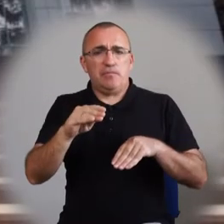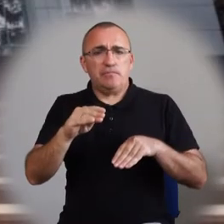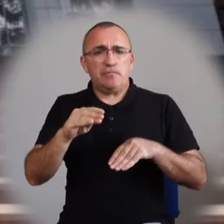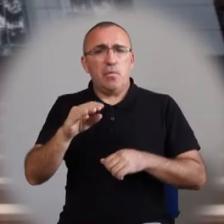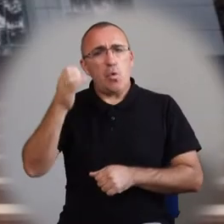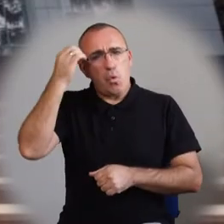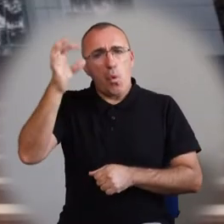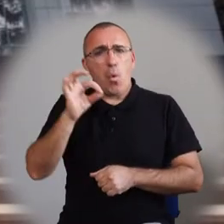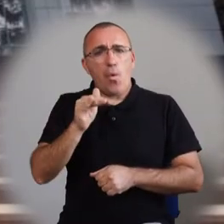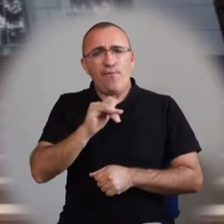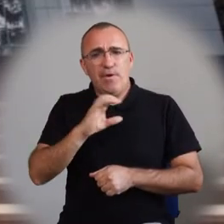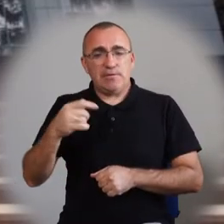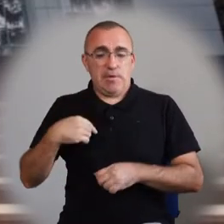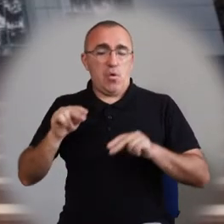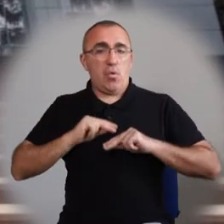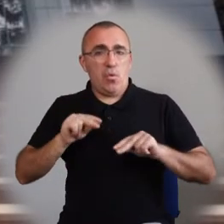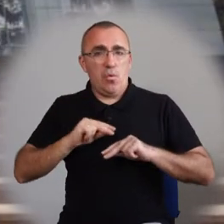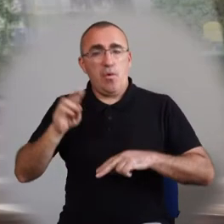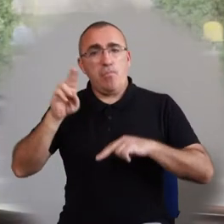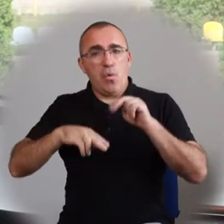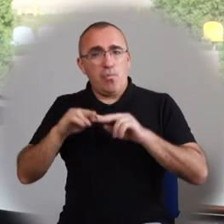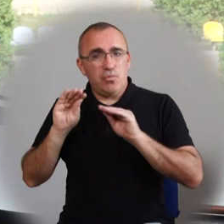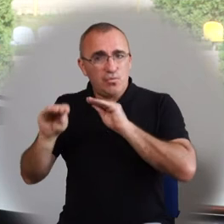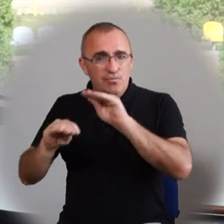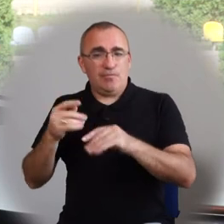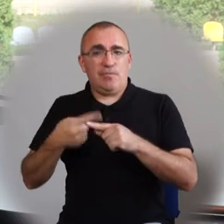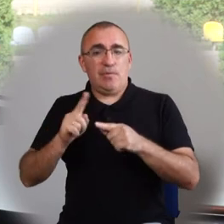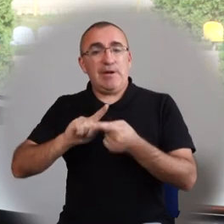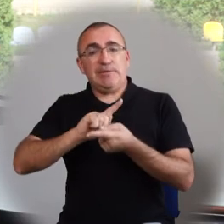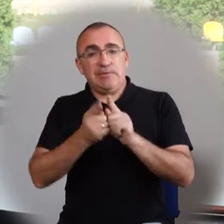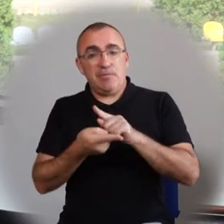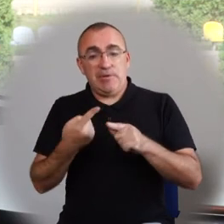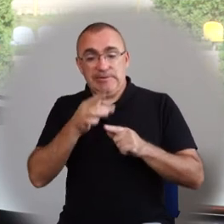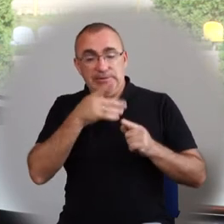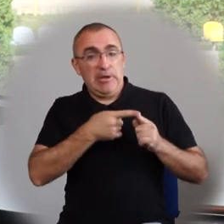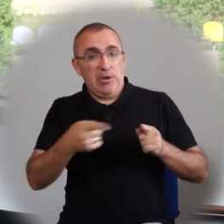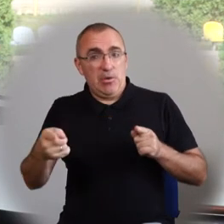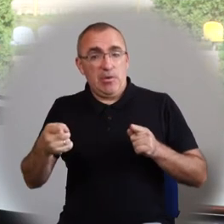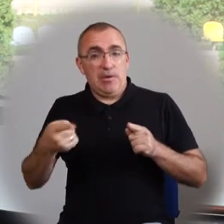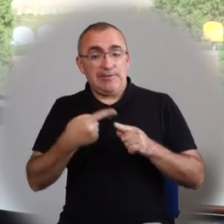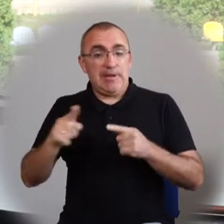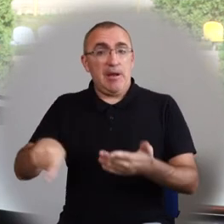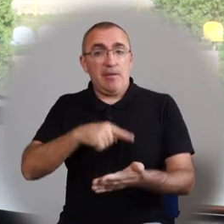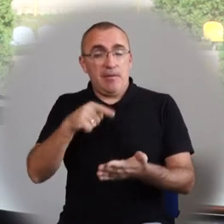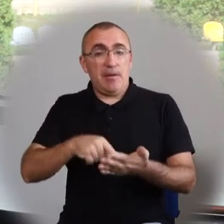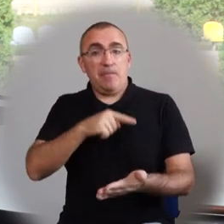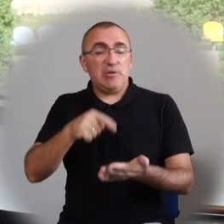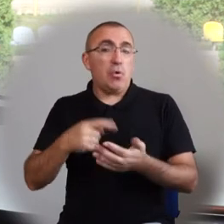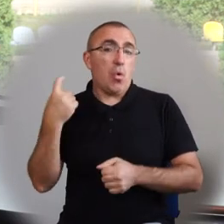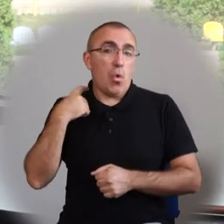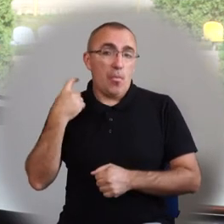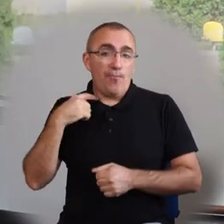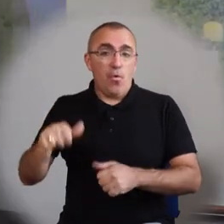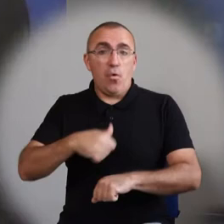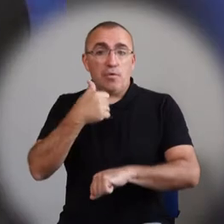прозорий офіс, в якому я зараз працюю, побудований. І так, як змінилось за ці роки це місто, місто Кропивницьке,